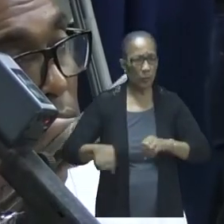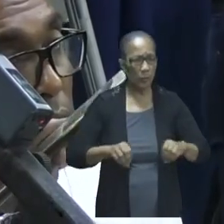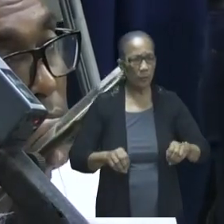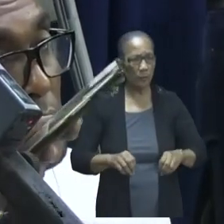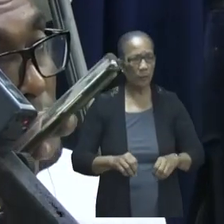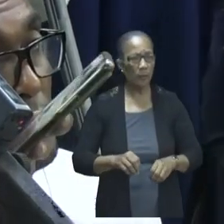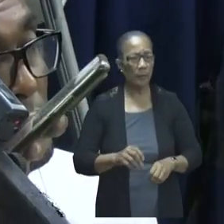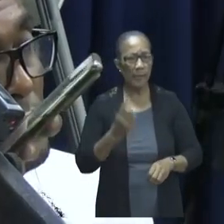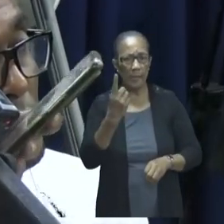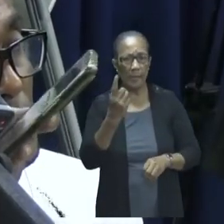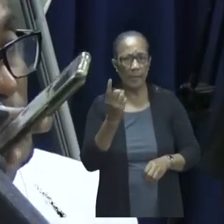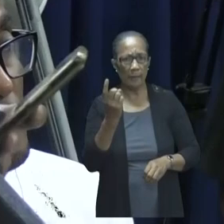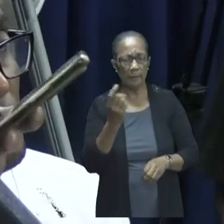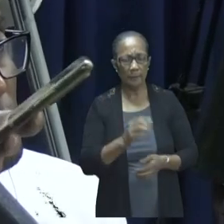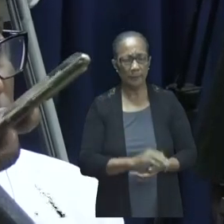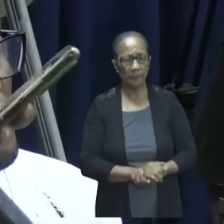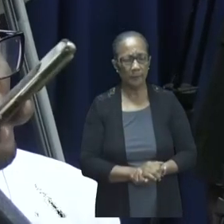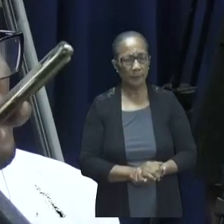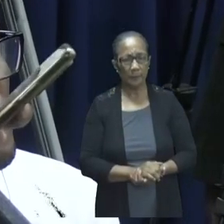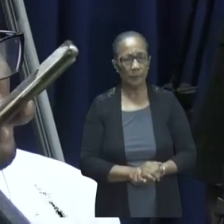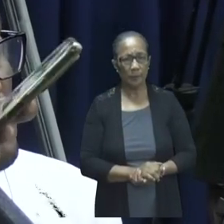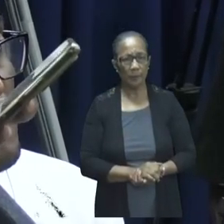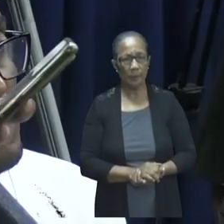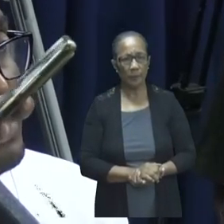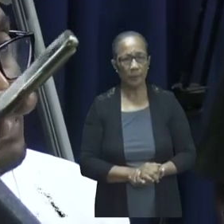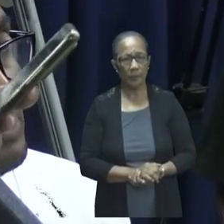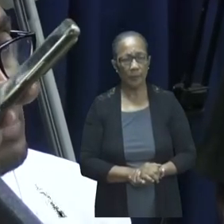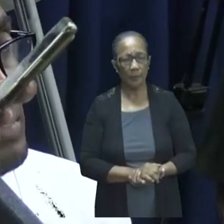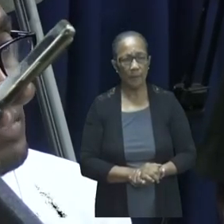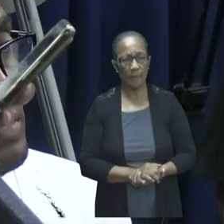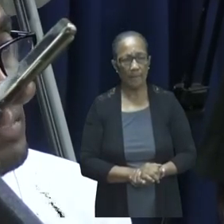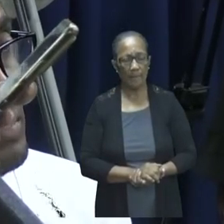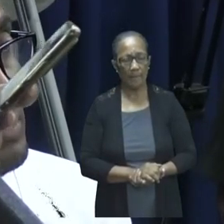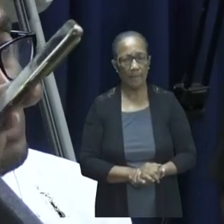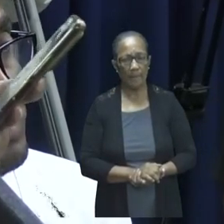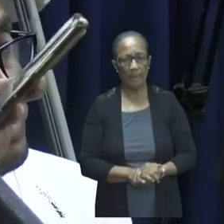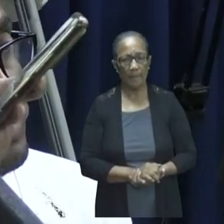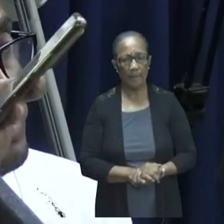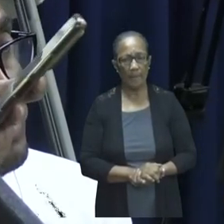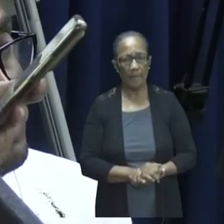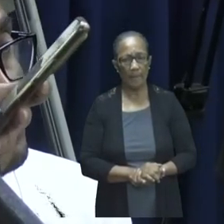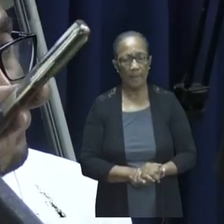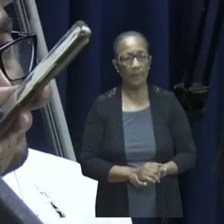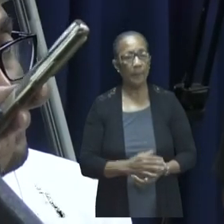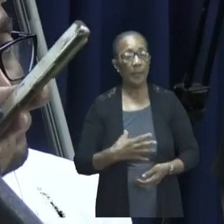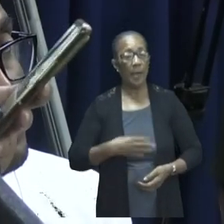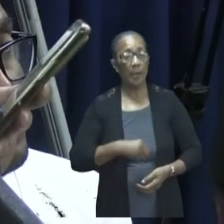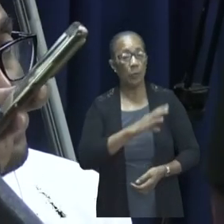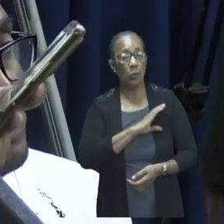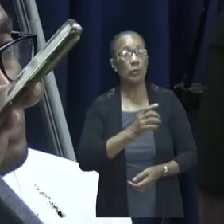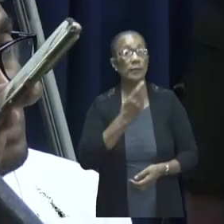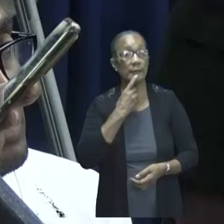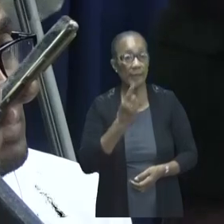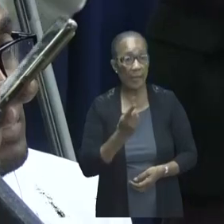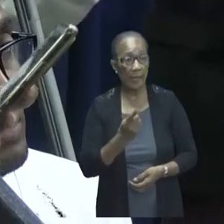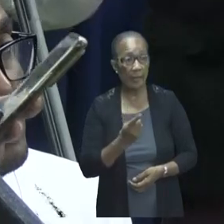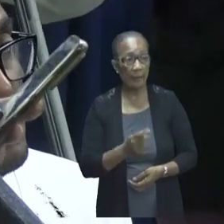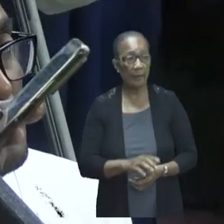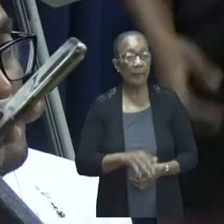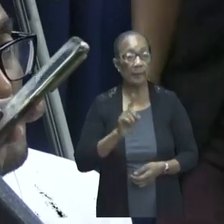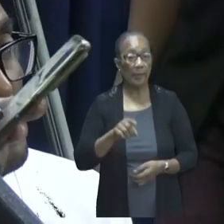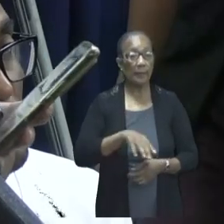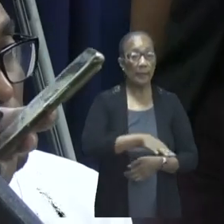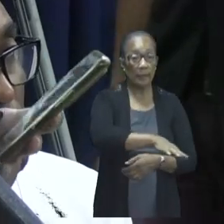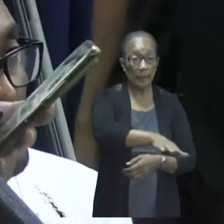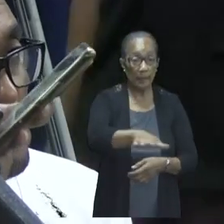werken en capaciteitsversterking wat is de status daarvan pad nu toe u hier aangegeven dus dat wat te de gebieden